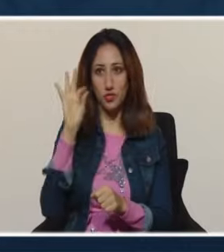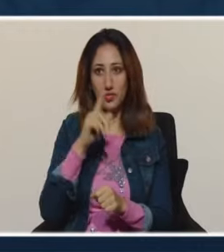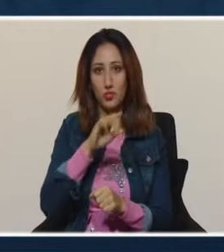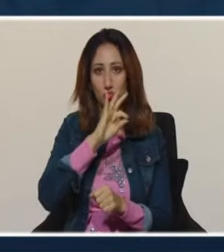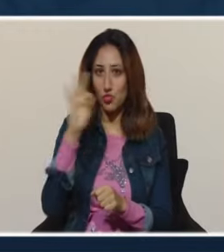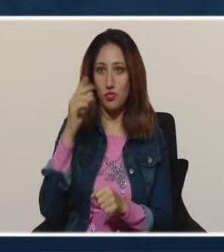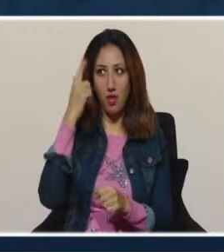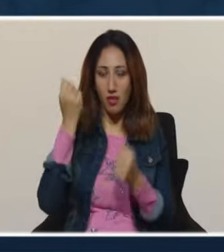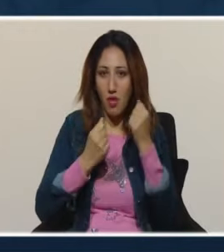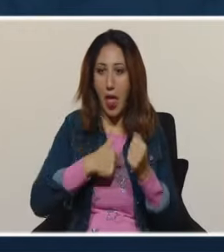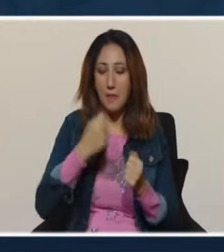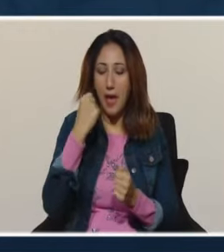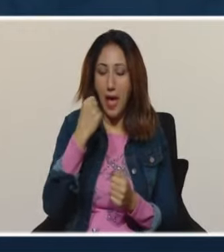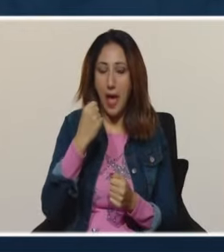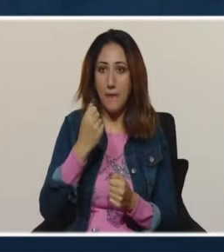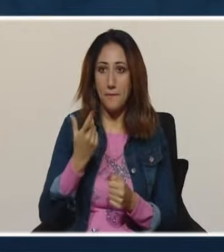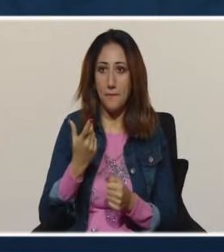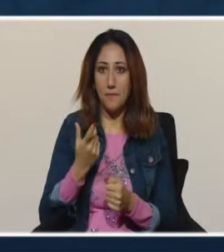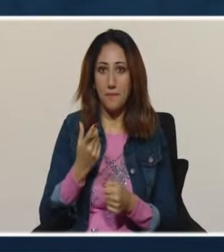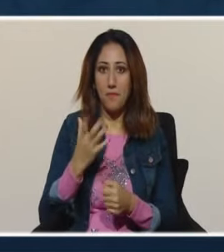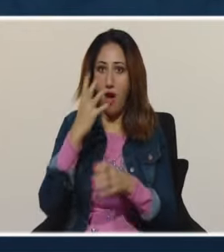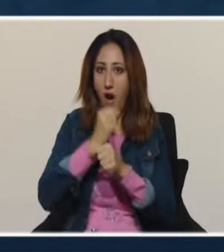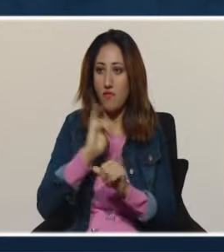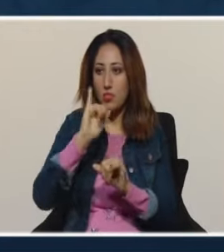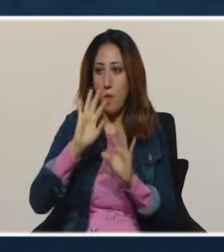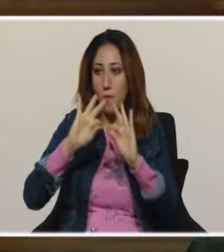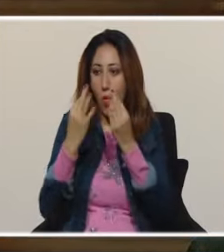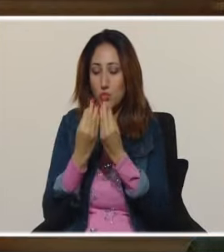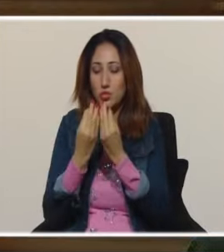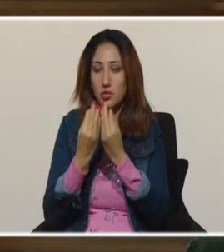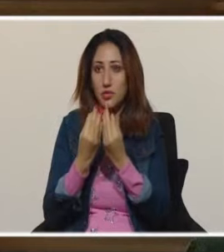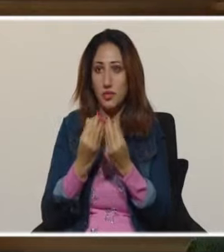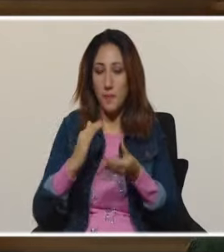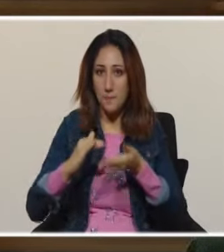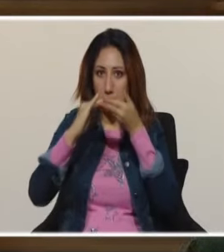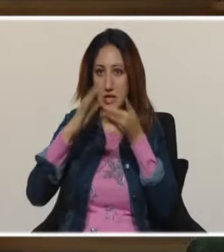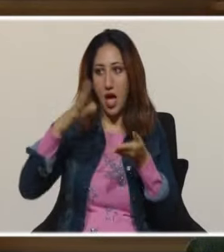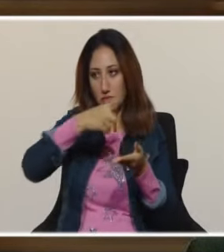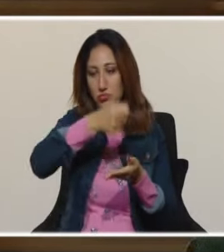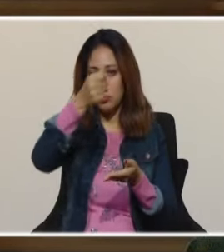شاطرة وبتحافظ على اسرتها يعني هي اللي بتصرف عليكم كلكم؟ اه.